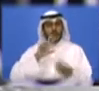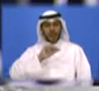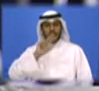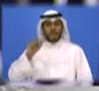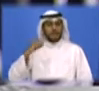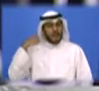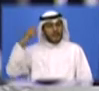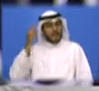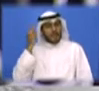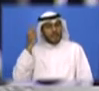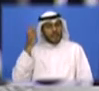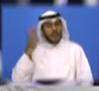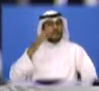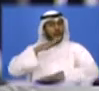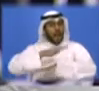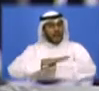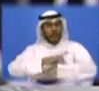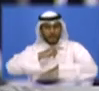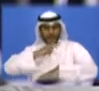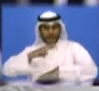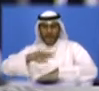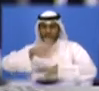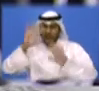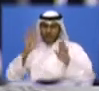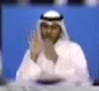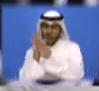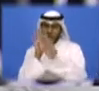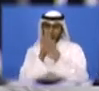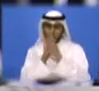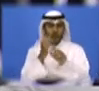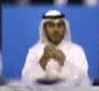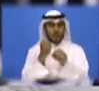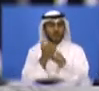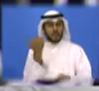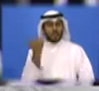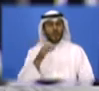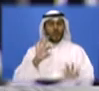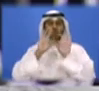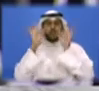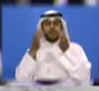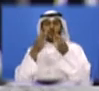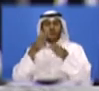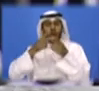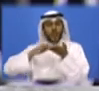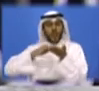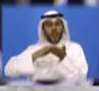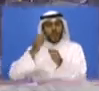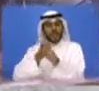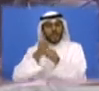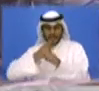بالثقافة والفنون والأداب في دعم خطوات التنمية والتطور المجتمعي في كافة مجالات